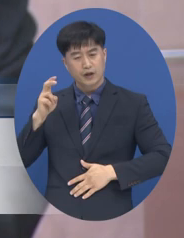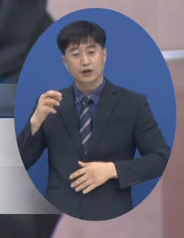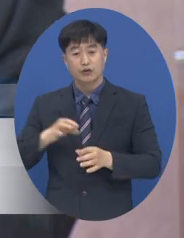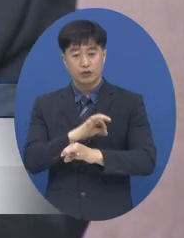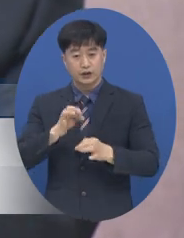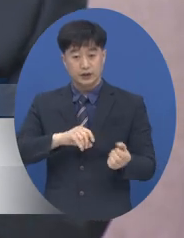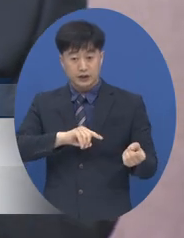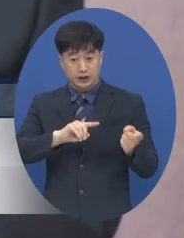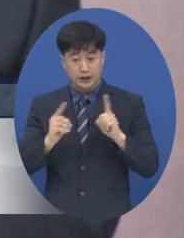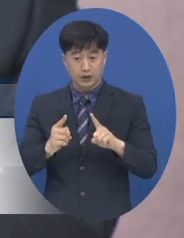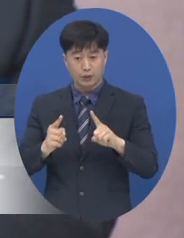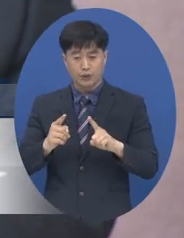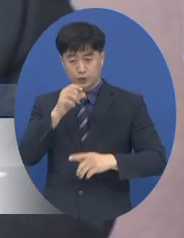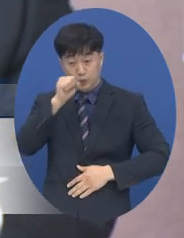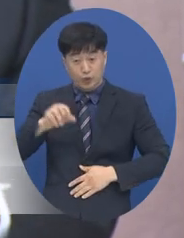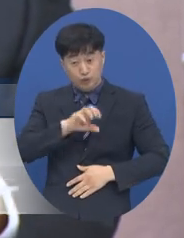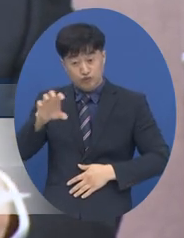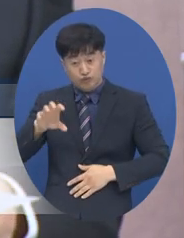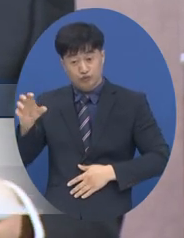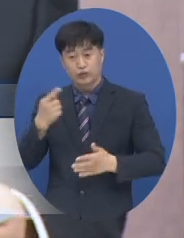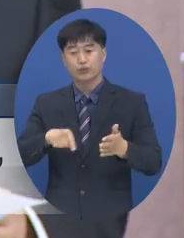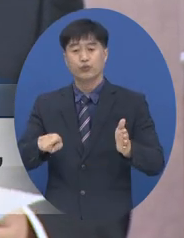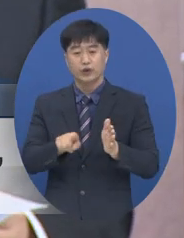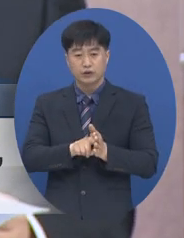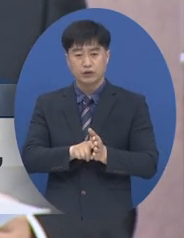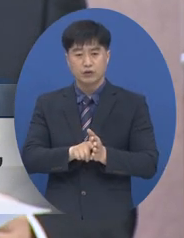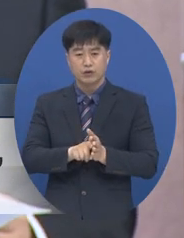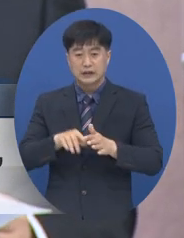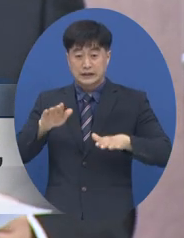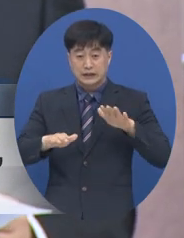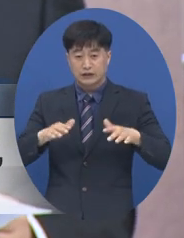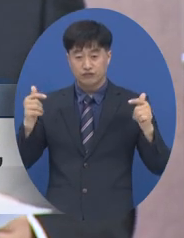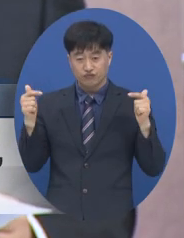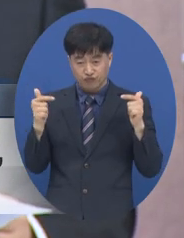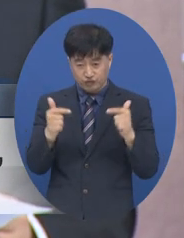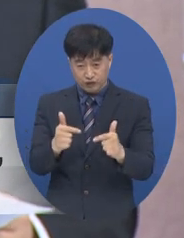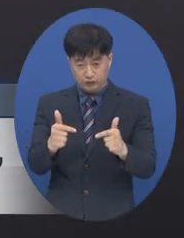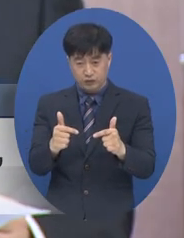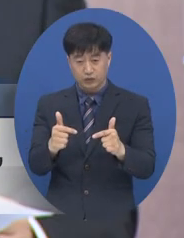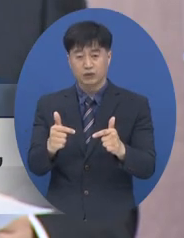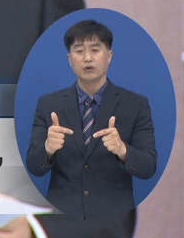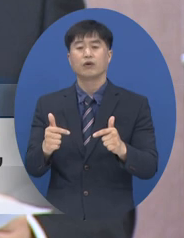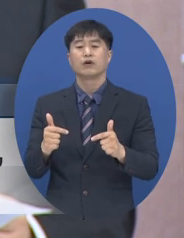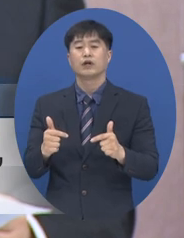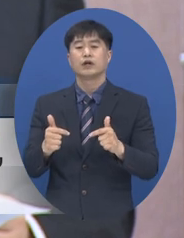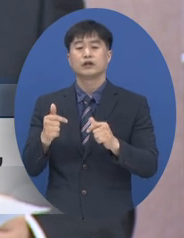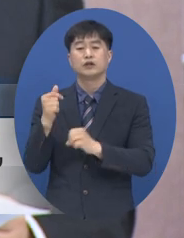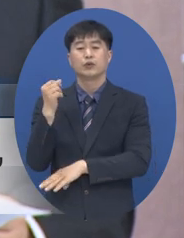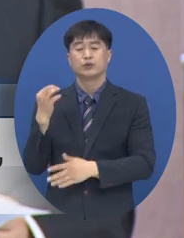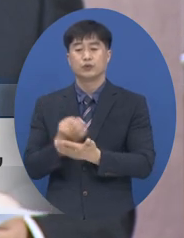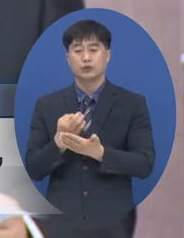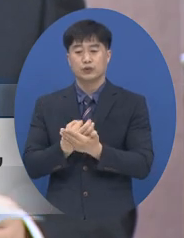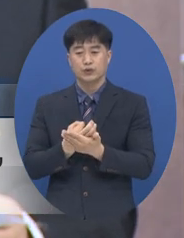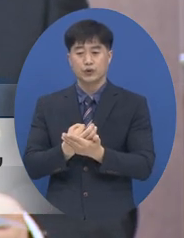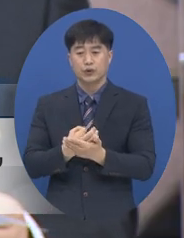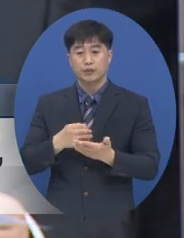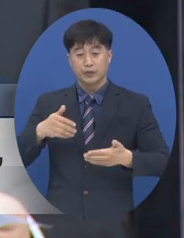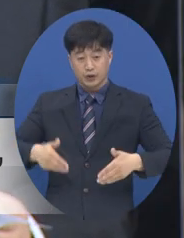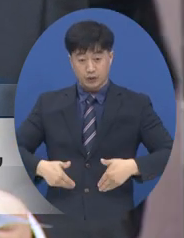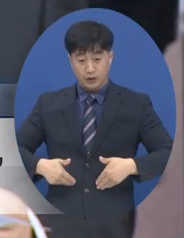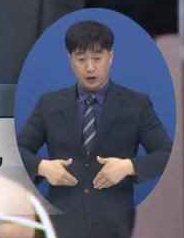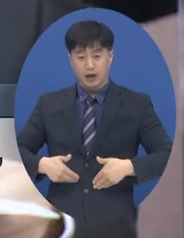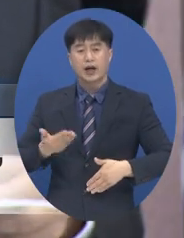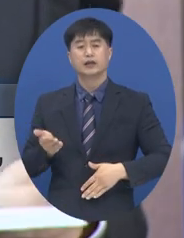경제를 살리고 선수는 하게 하기 위해서도 양극화를 완화 하기 위해서도 저는 기본 소득이 일정 정봉 필요하다